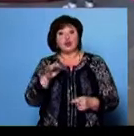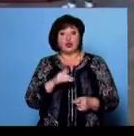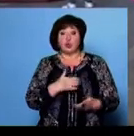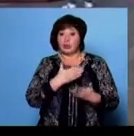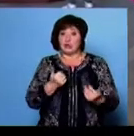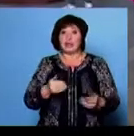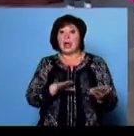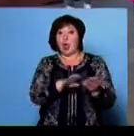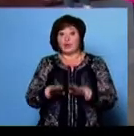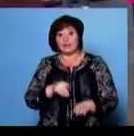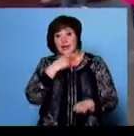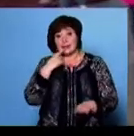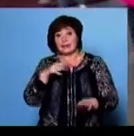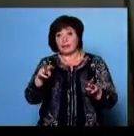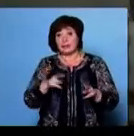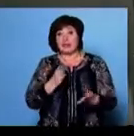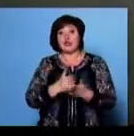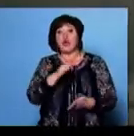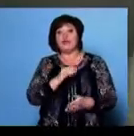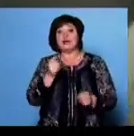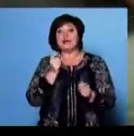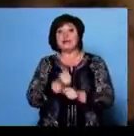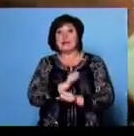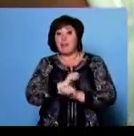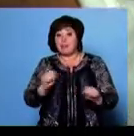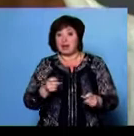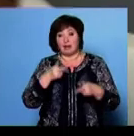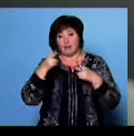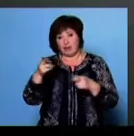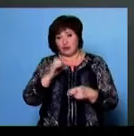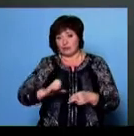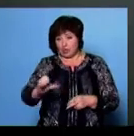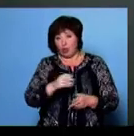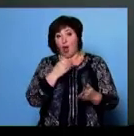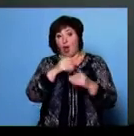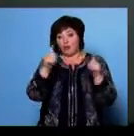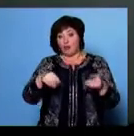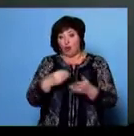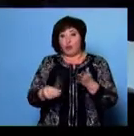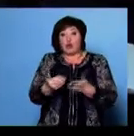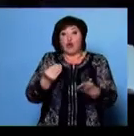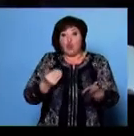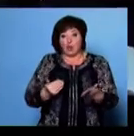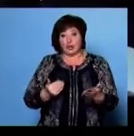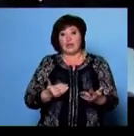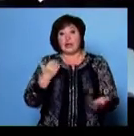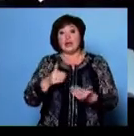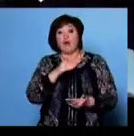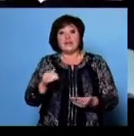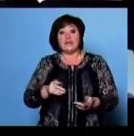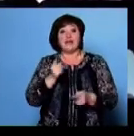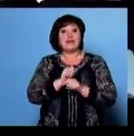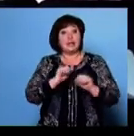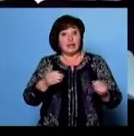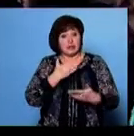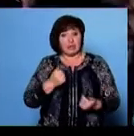уровне российского правительства есть официальный запрет на выезд в страну, а путевка куплена до этого, все деньги вернут. Если официального запрета нет, а